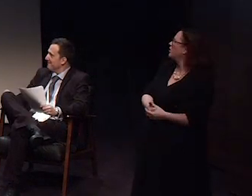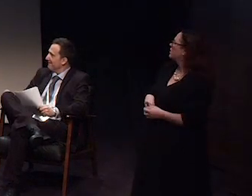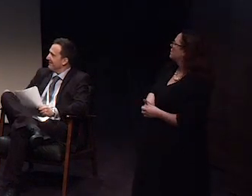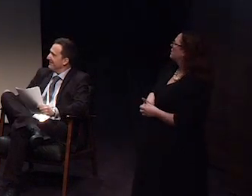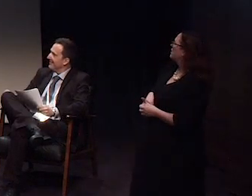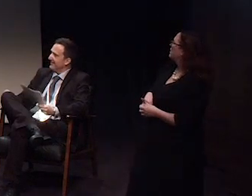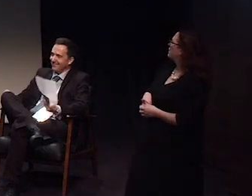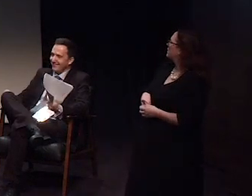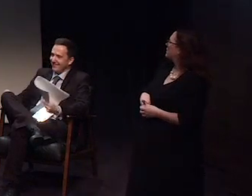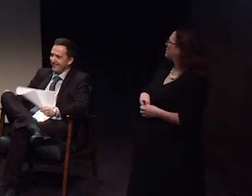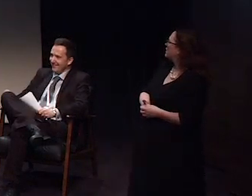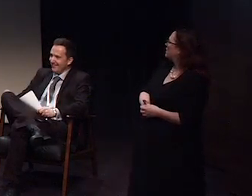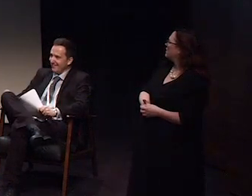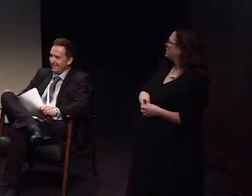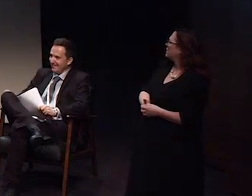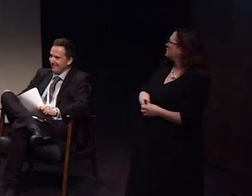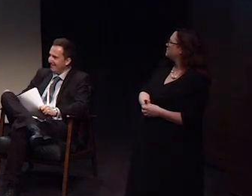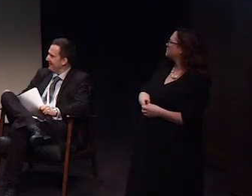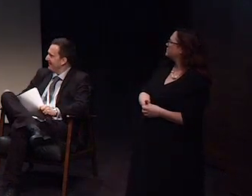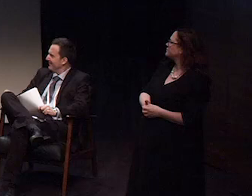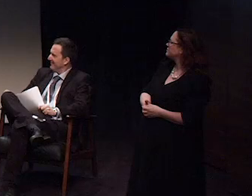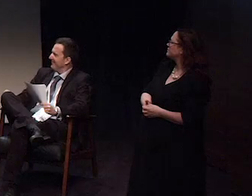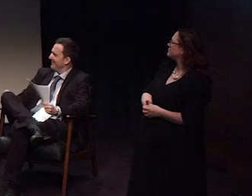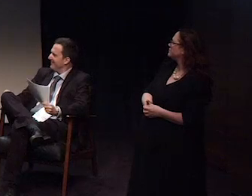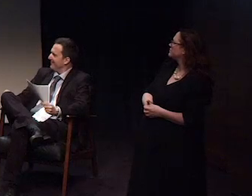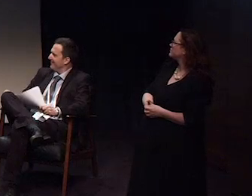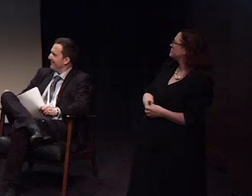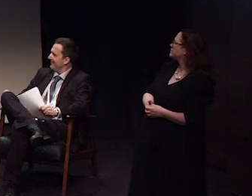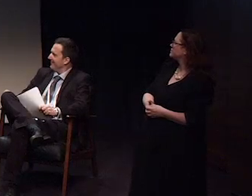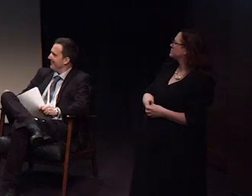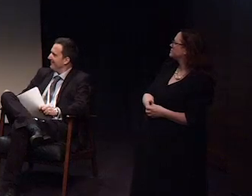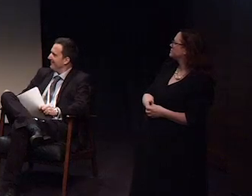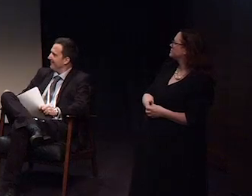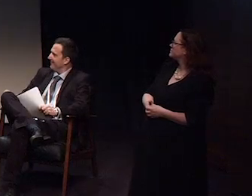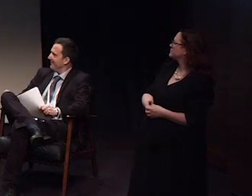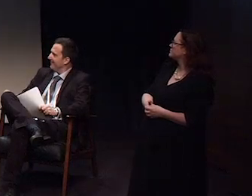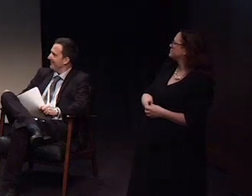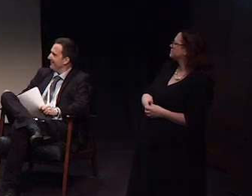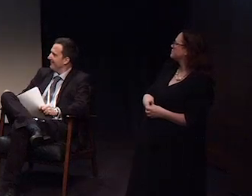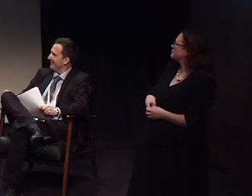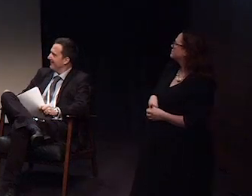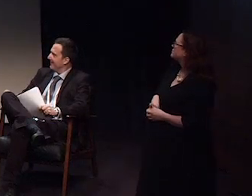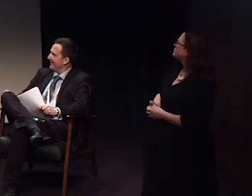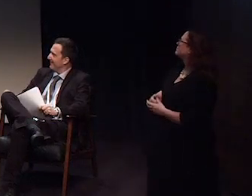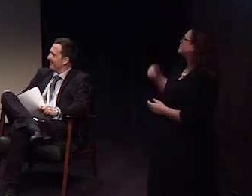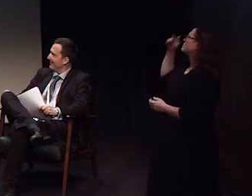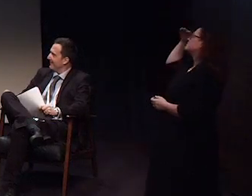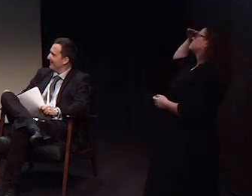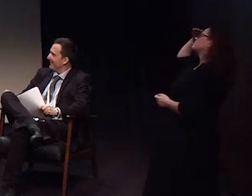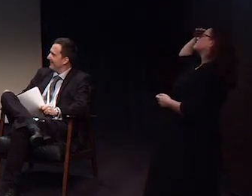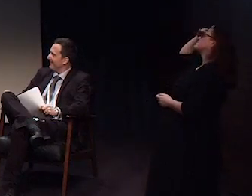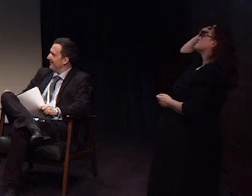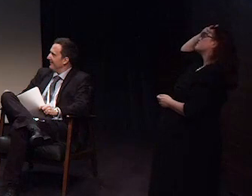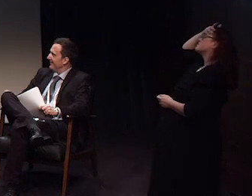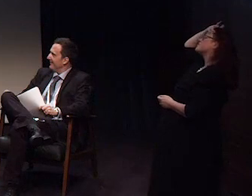main sur l'autre, et au niveau entre les seins, vous allez appuyer, d'accord? Entre les seins, ouais, ok. Vous appuyez